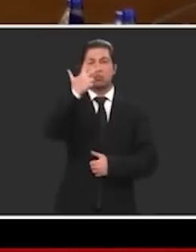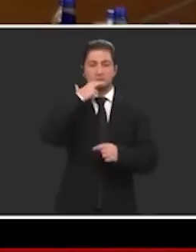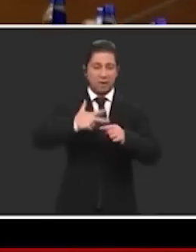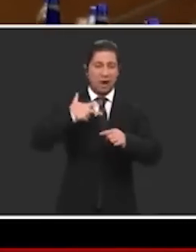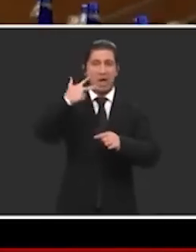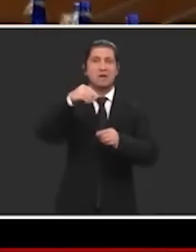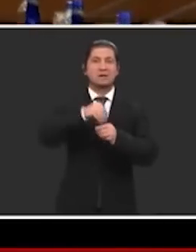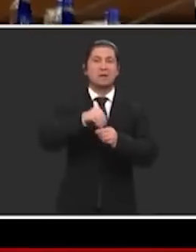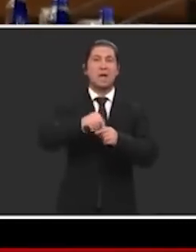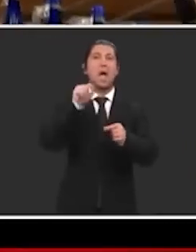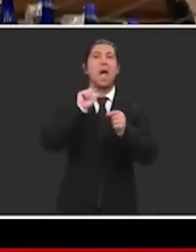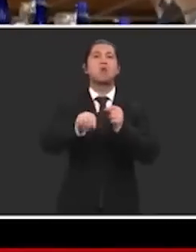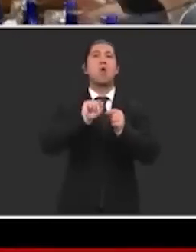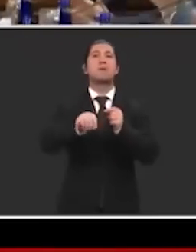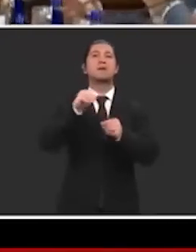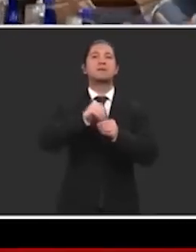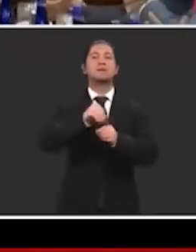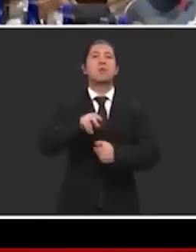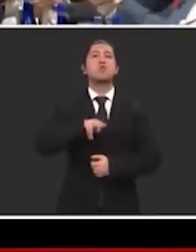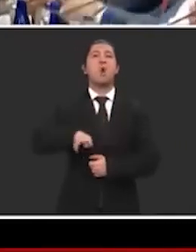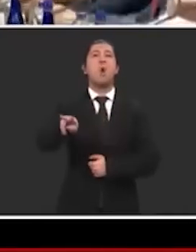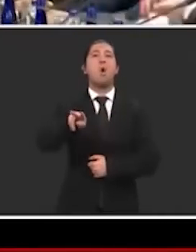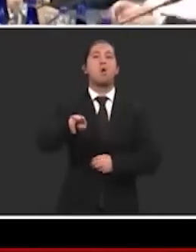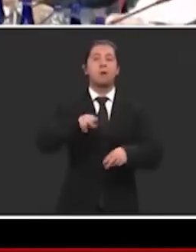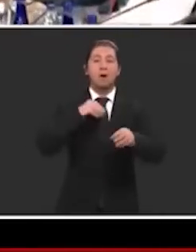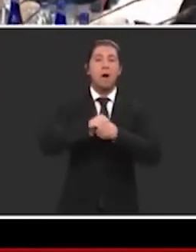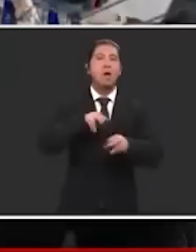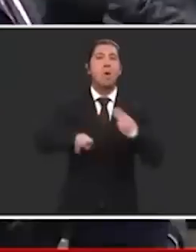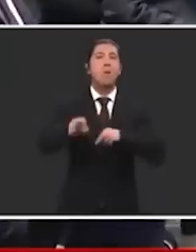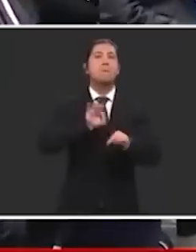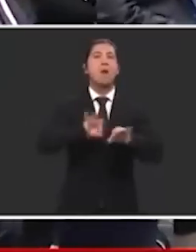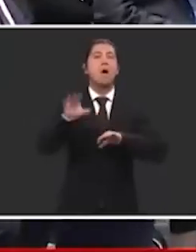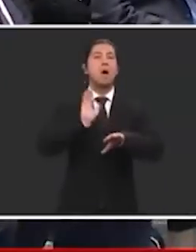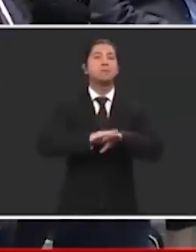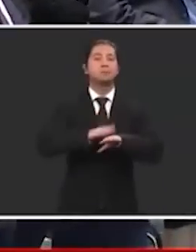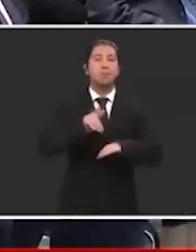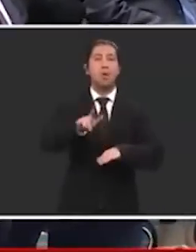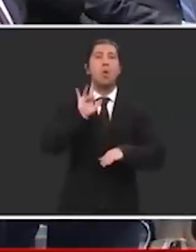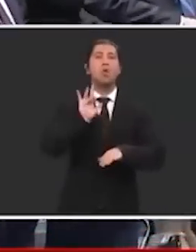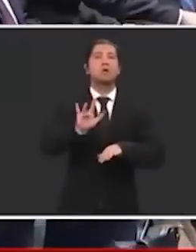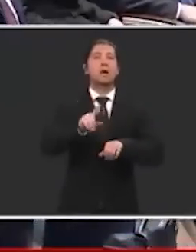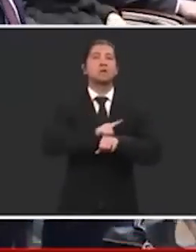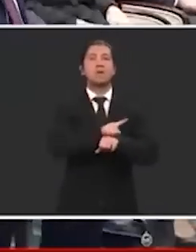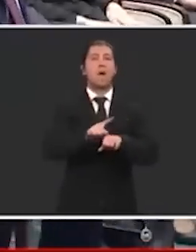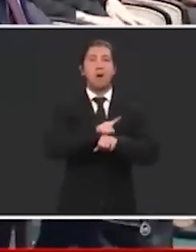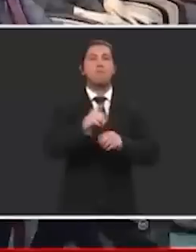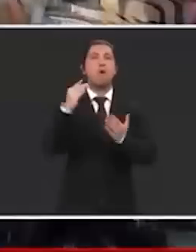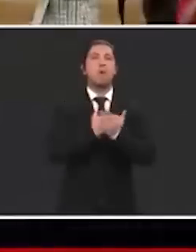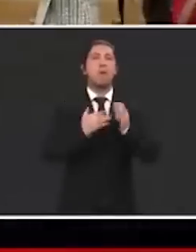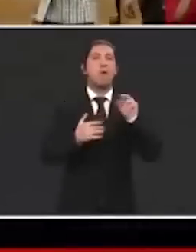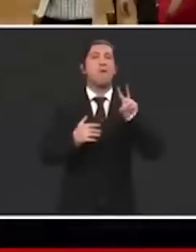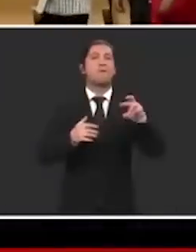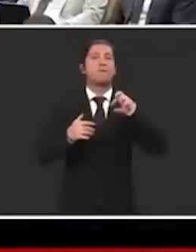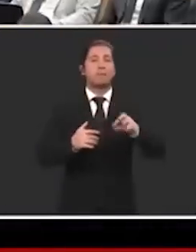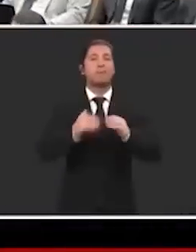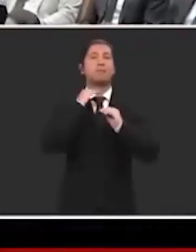boyunca ekonomide yol haritamız olacak orta vadeli programı